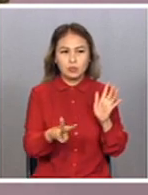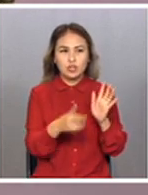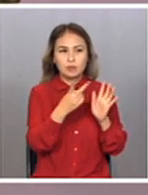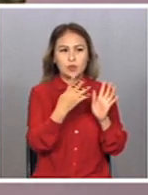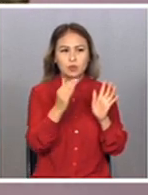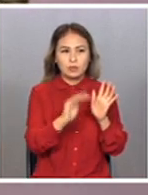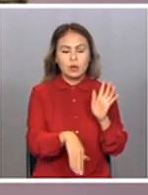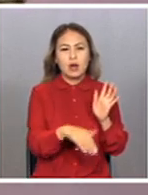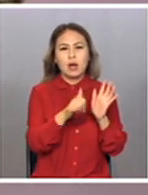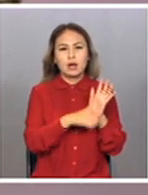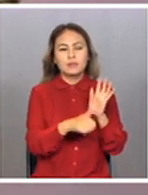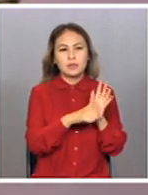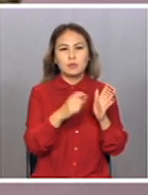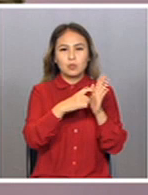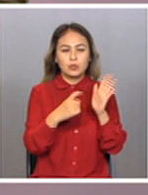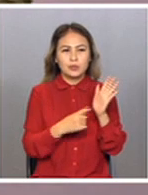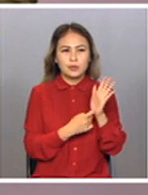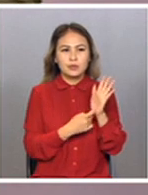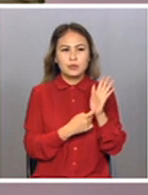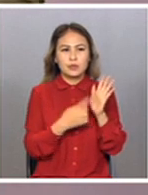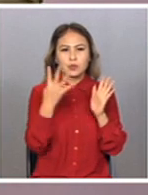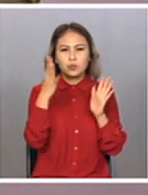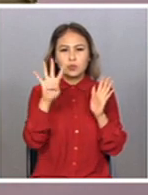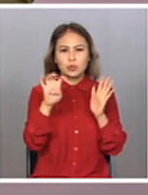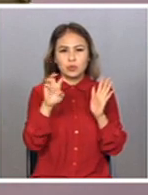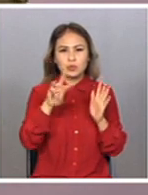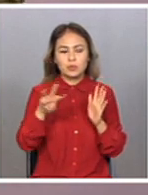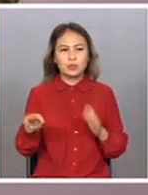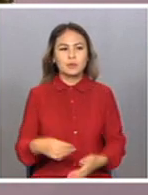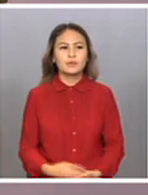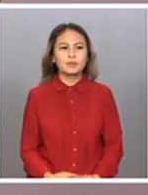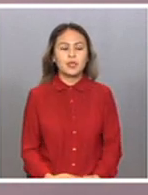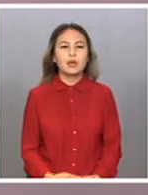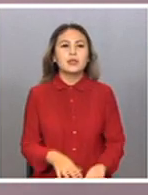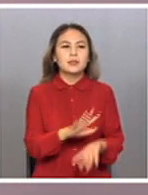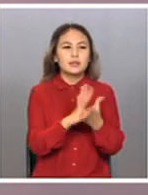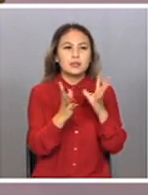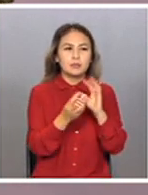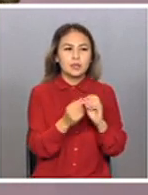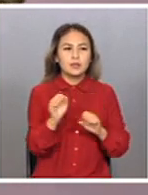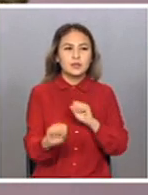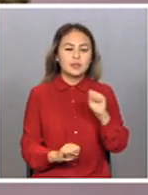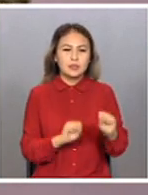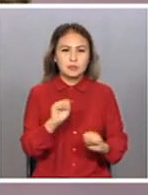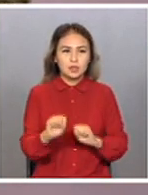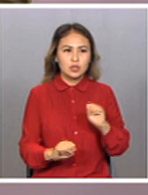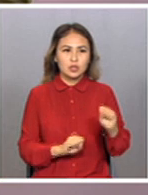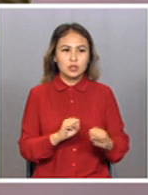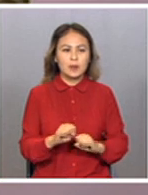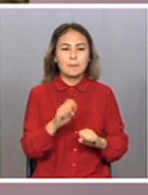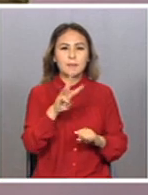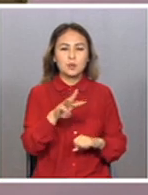24000 мен 60-тың бөліндісі 400-ге тең. Демек, велосипедші